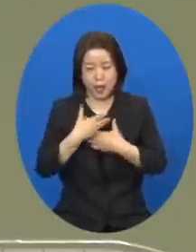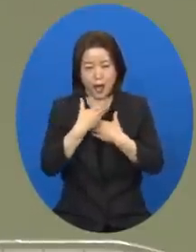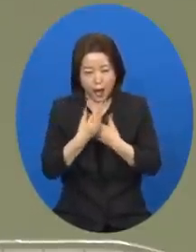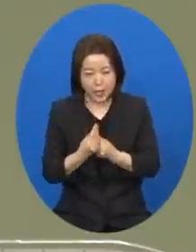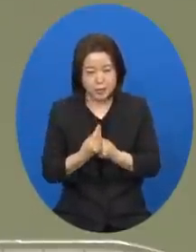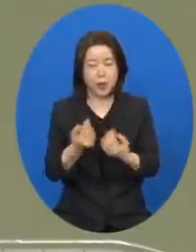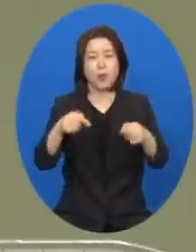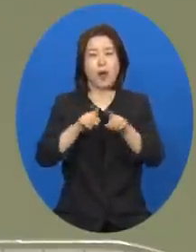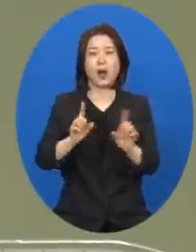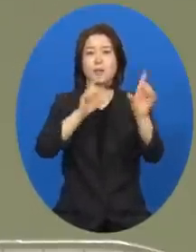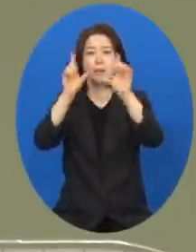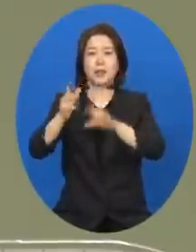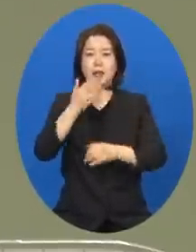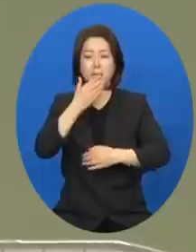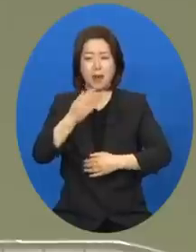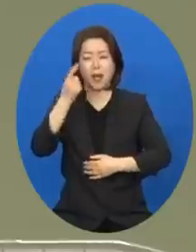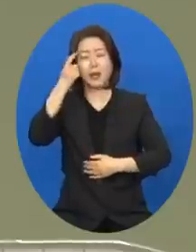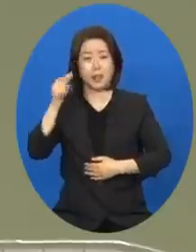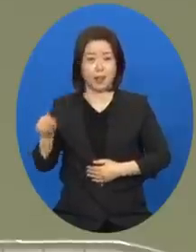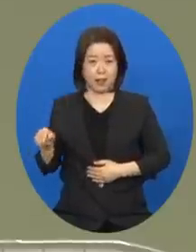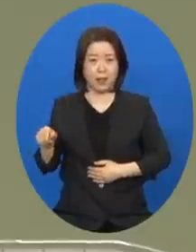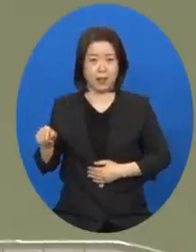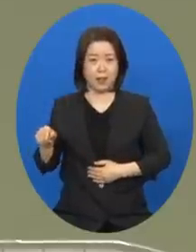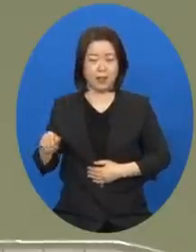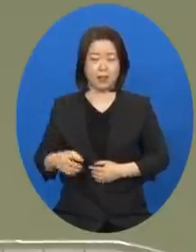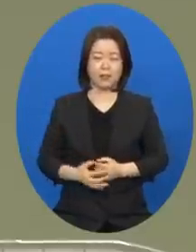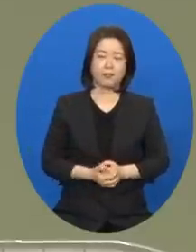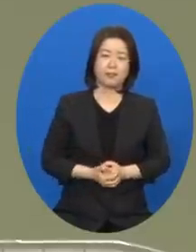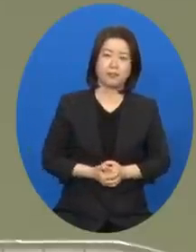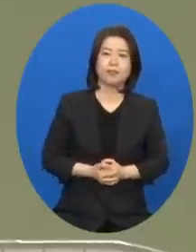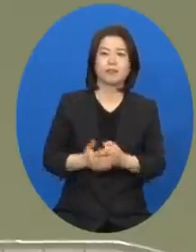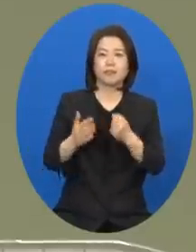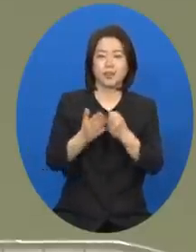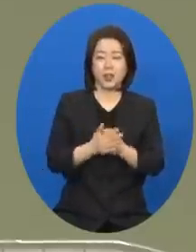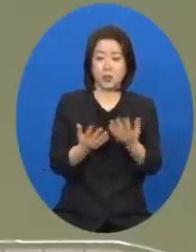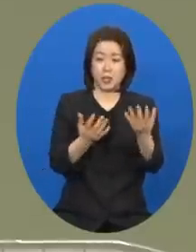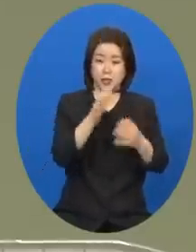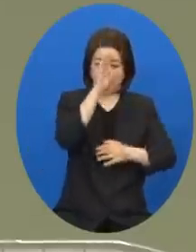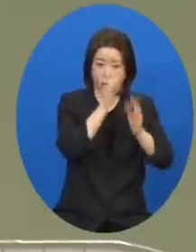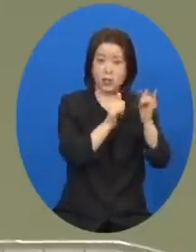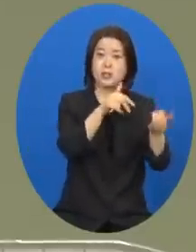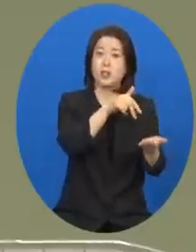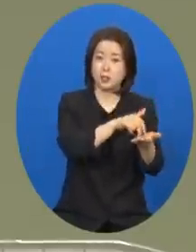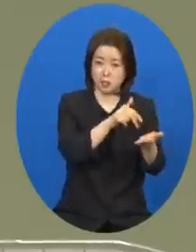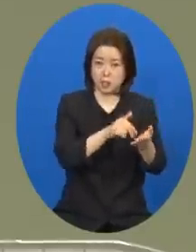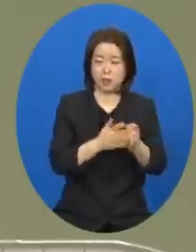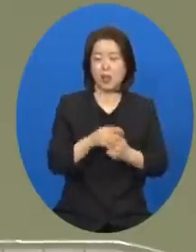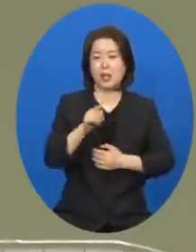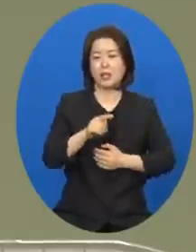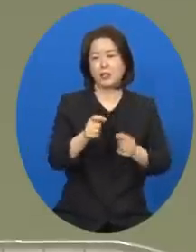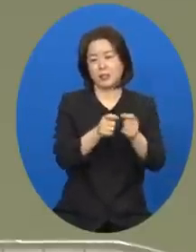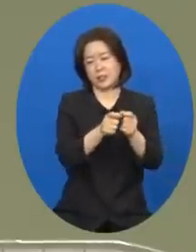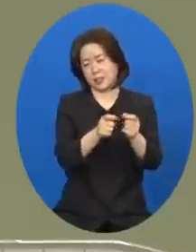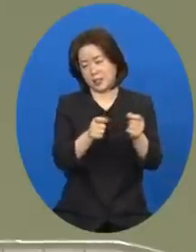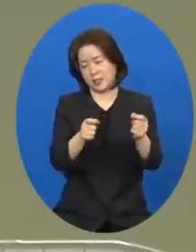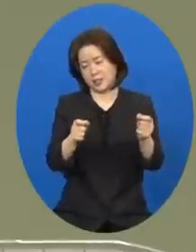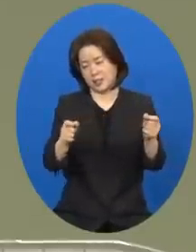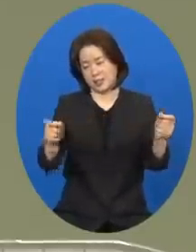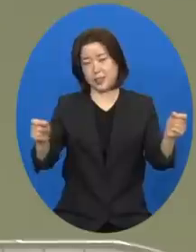되겠구나. 그렇게 되지 않았을까. 그러니 나환자 입장에서는 그 긴